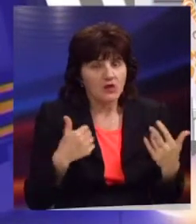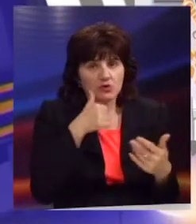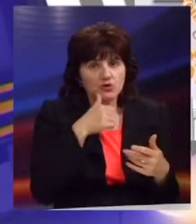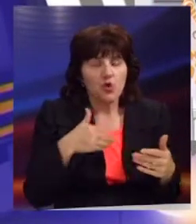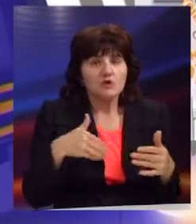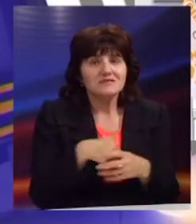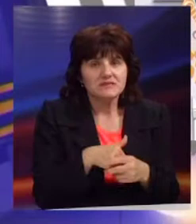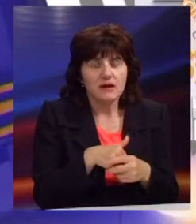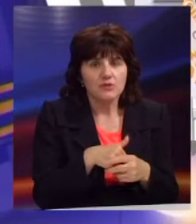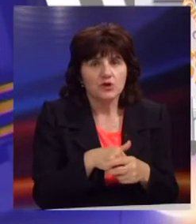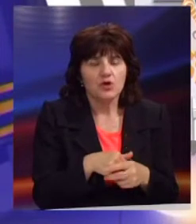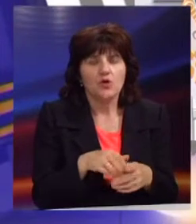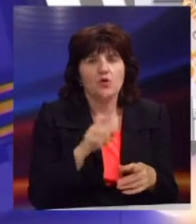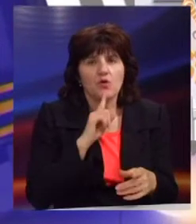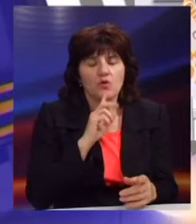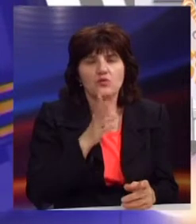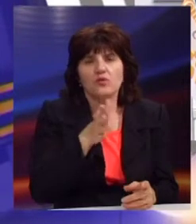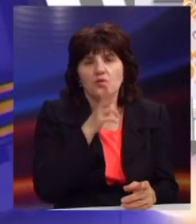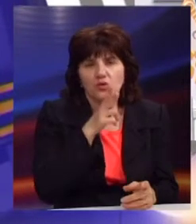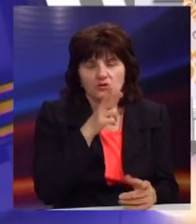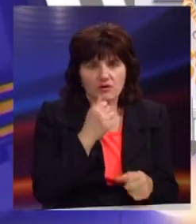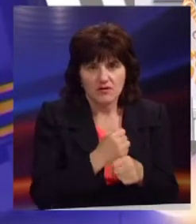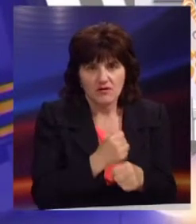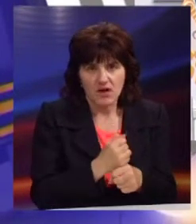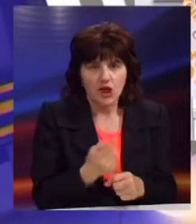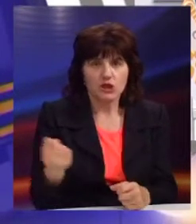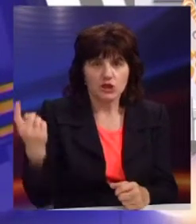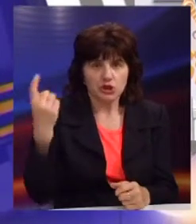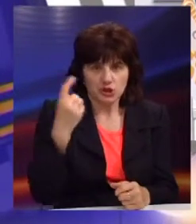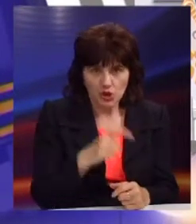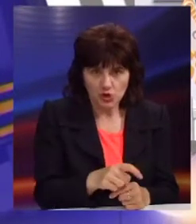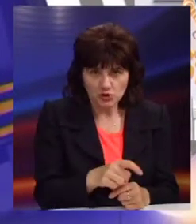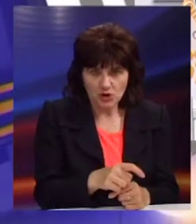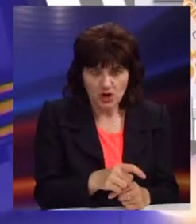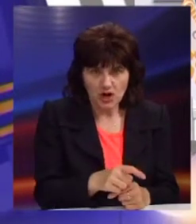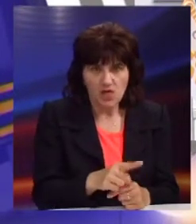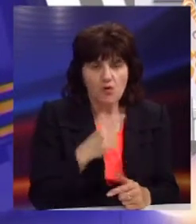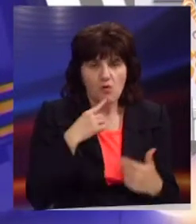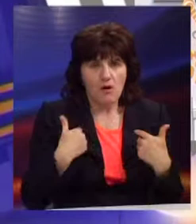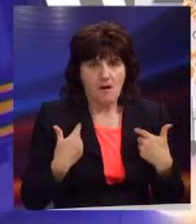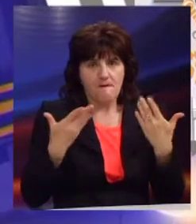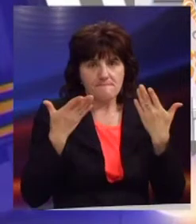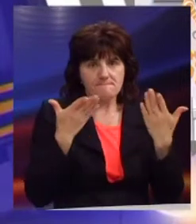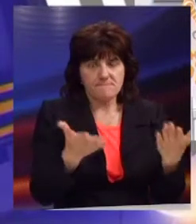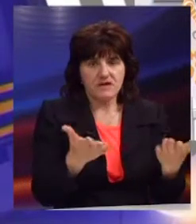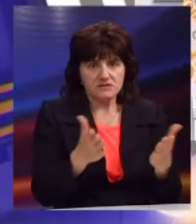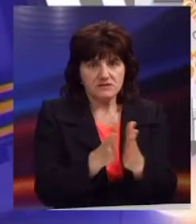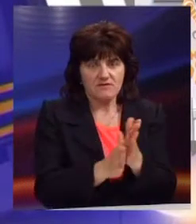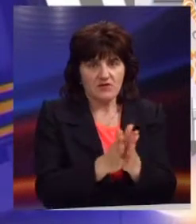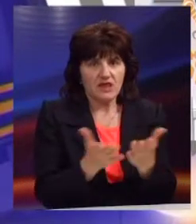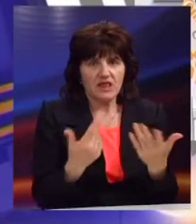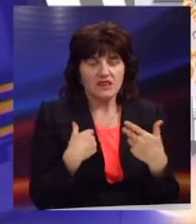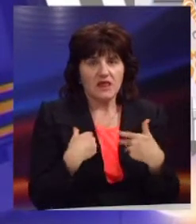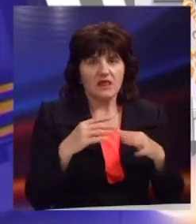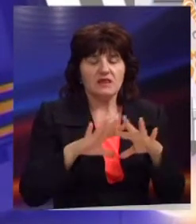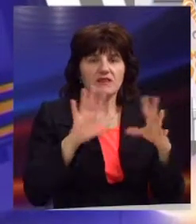ljudi zaposleni koji su preuzeli inicijativu, koji su došli ovamo kod nas, koji su se predstavili nama i gdje